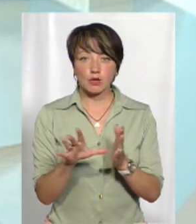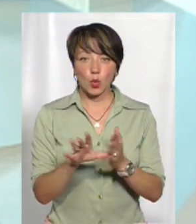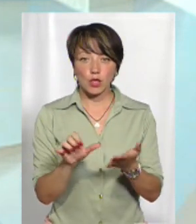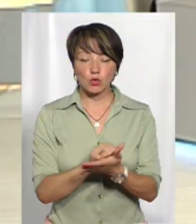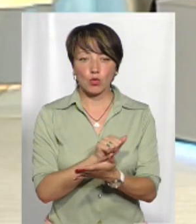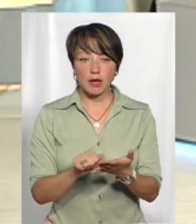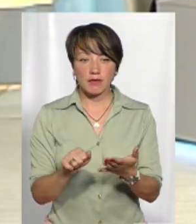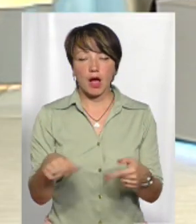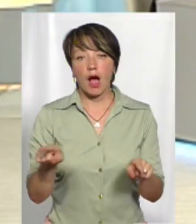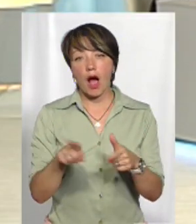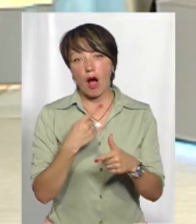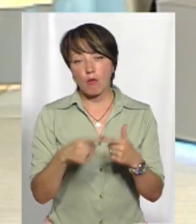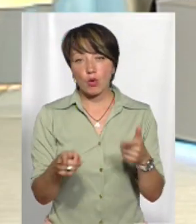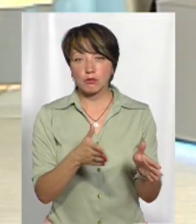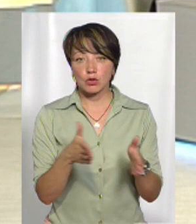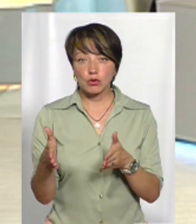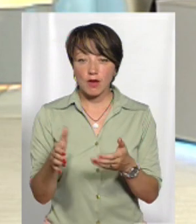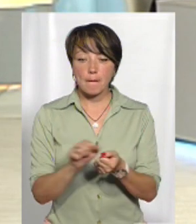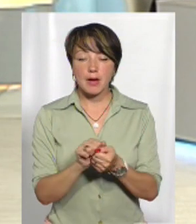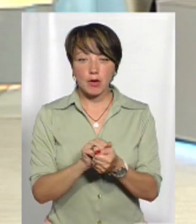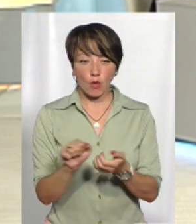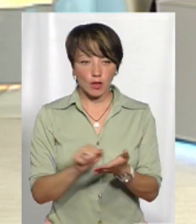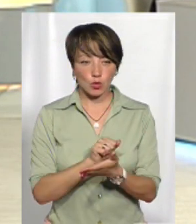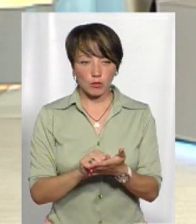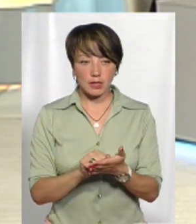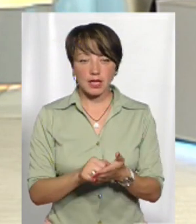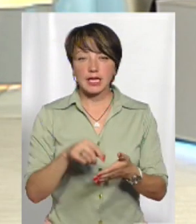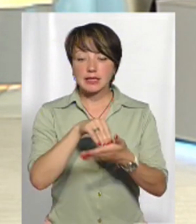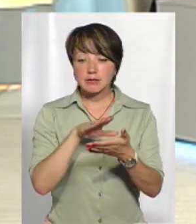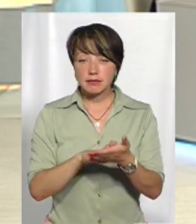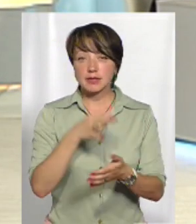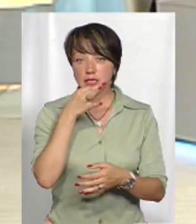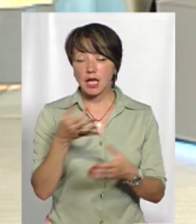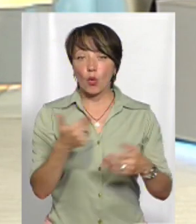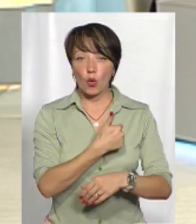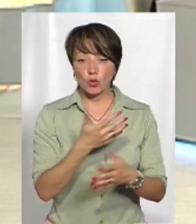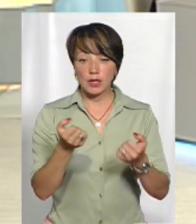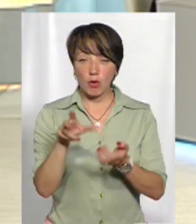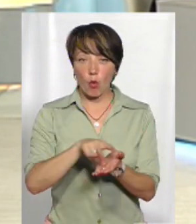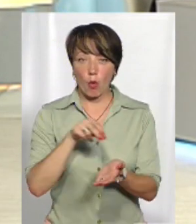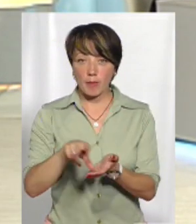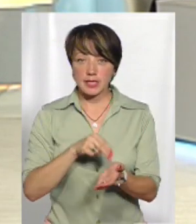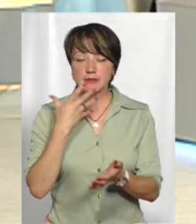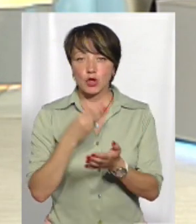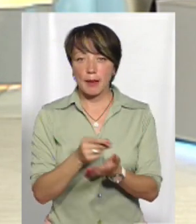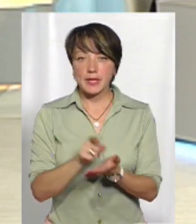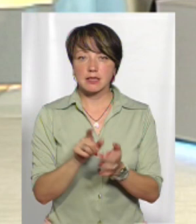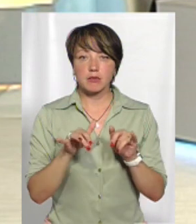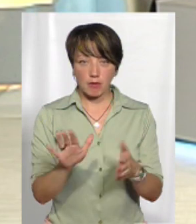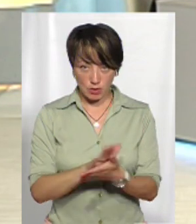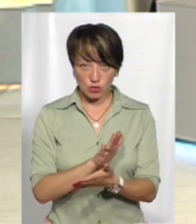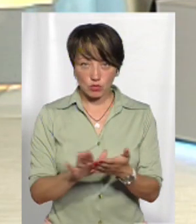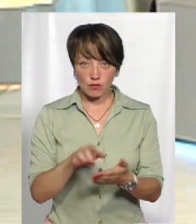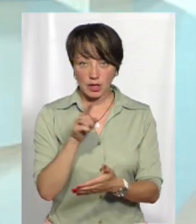електронних документів або навіть на підготовку паперових документів, зазначити, які він хоче отримати копії документів зі своєї пенсійної